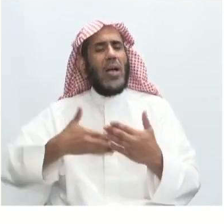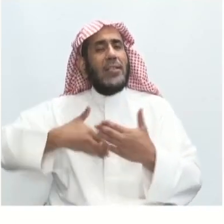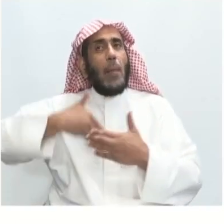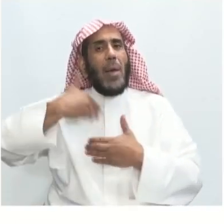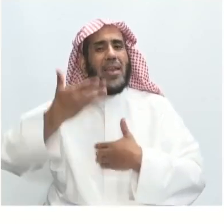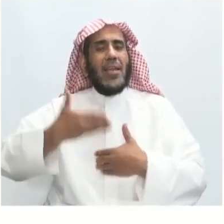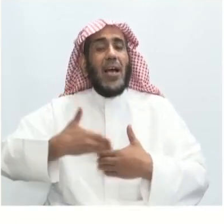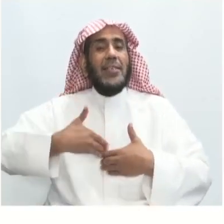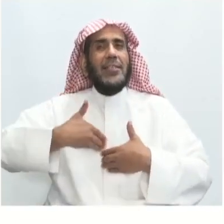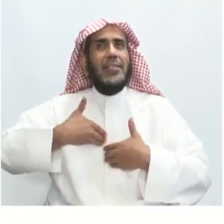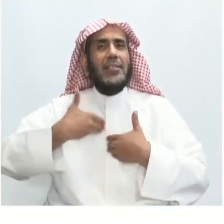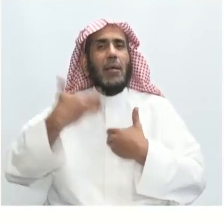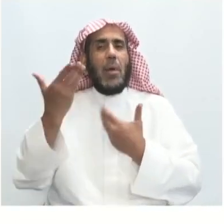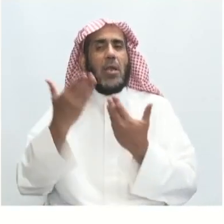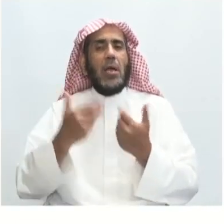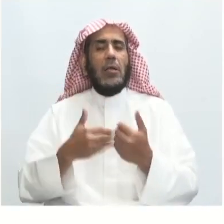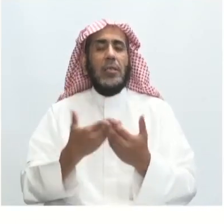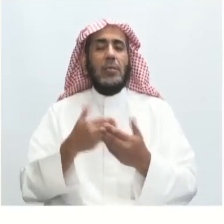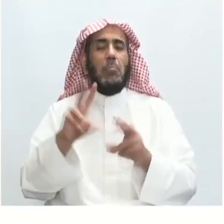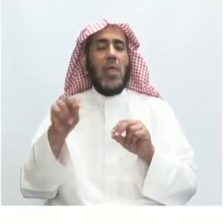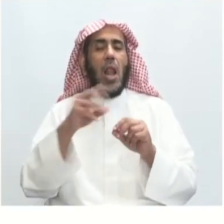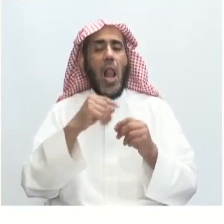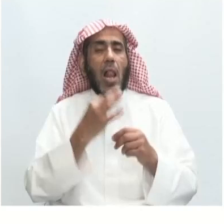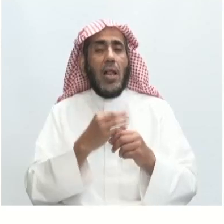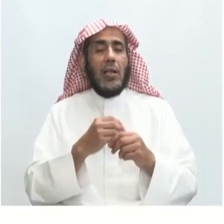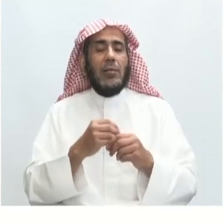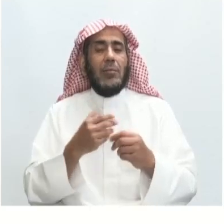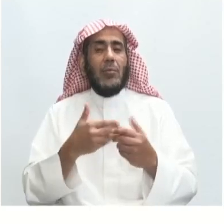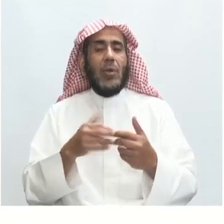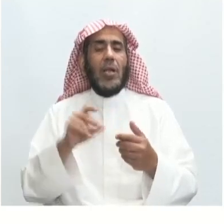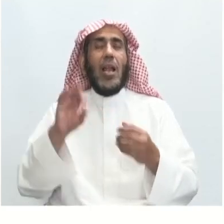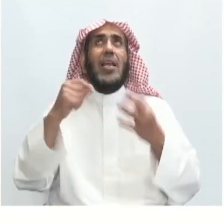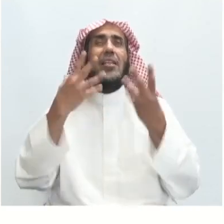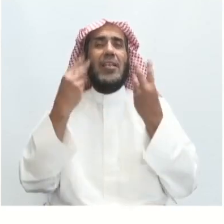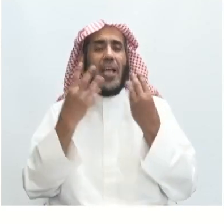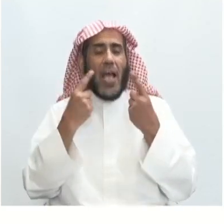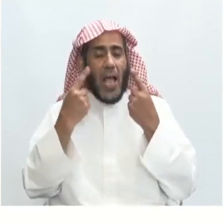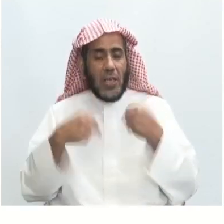فهو يطلب شيء او يتمنى شيء مثل لو قال احد